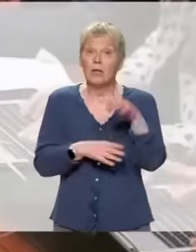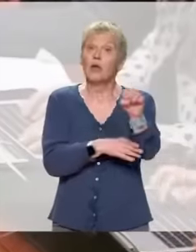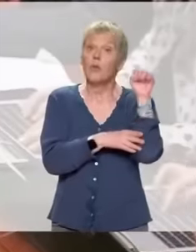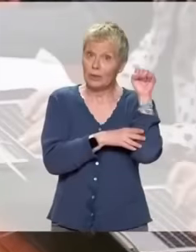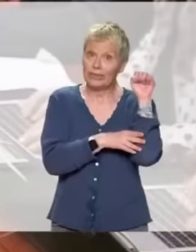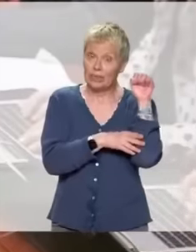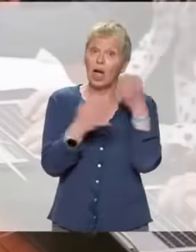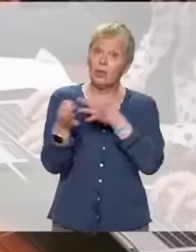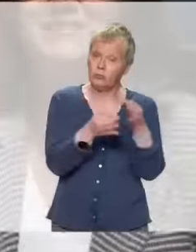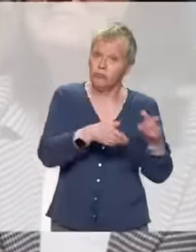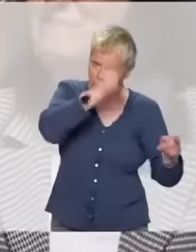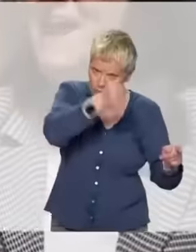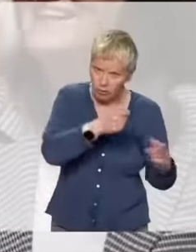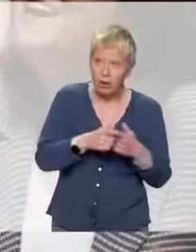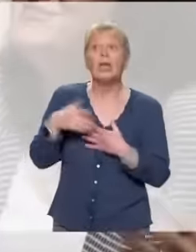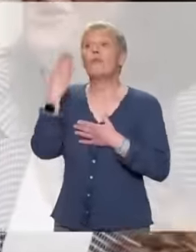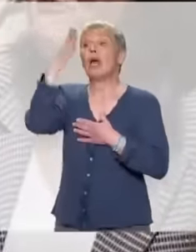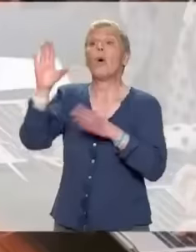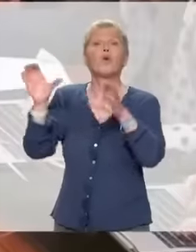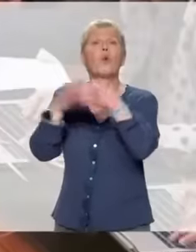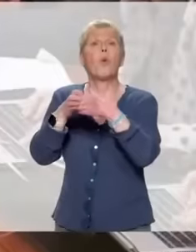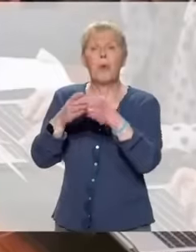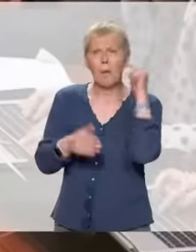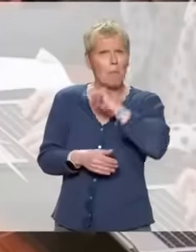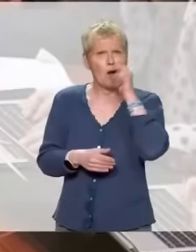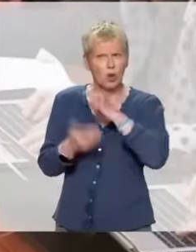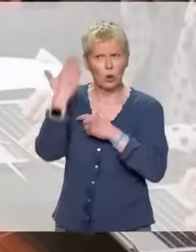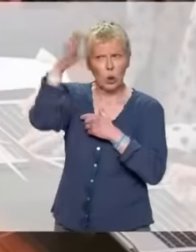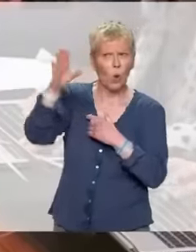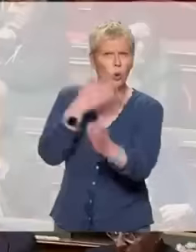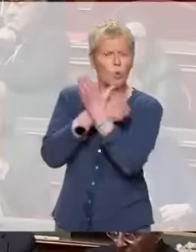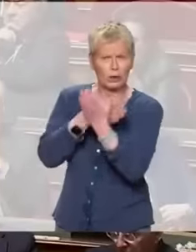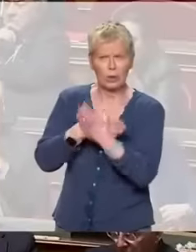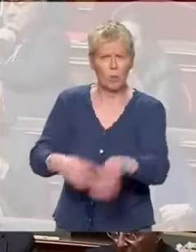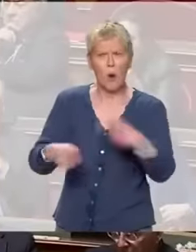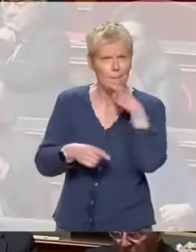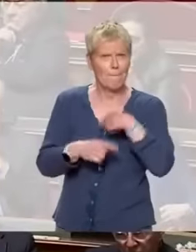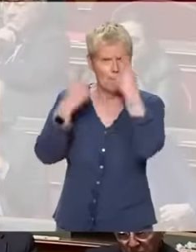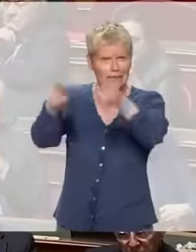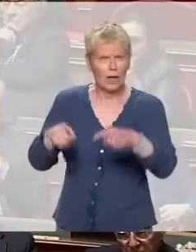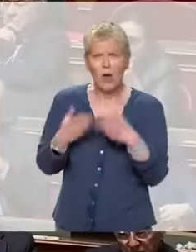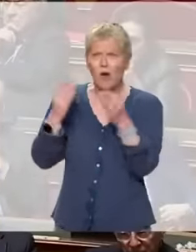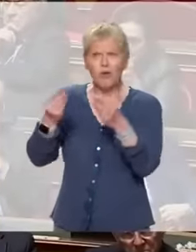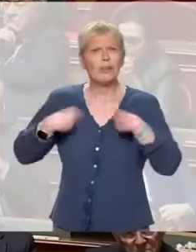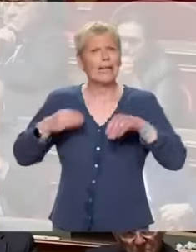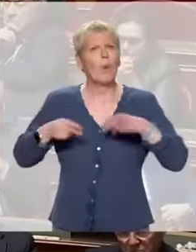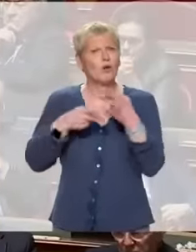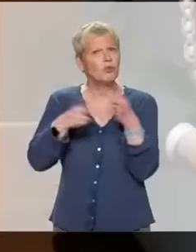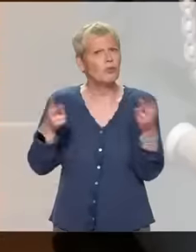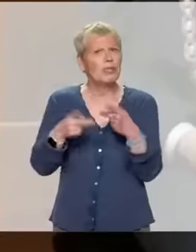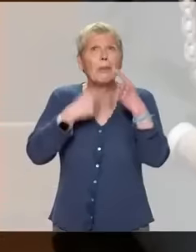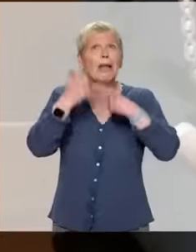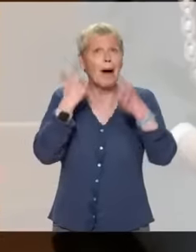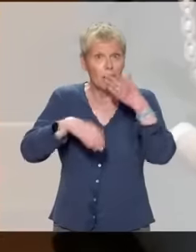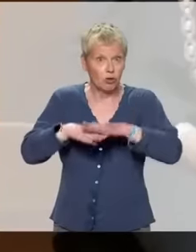communiste et je dénonce l'inconstance, la démagogie et le mensonge des autres oppositions qui veulent réduire les dépenses publiques, mais qui les augmentent, qui